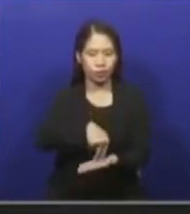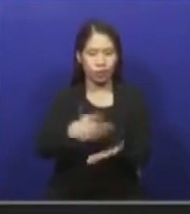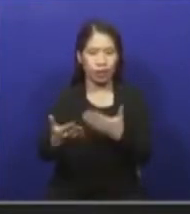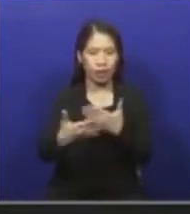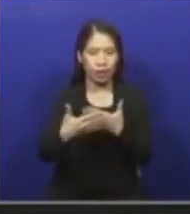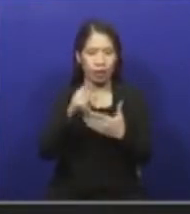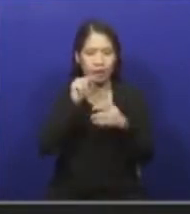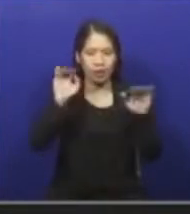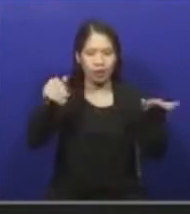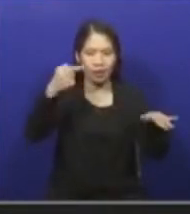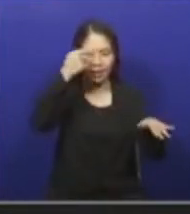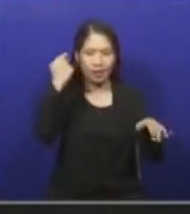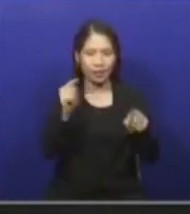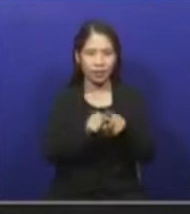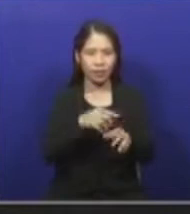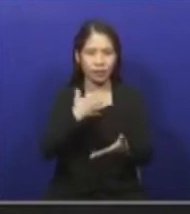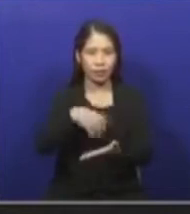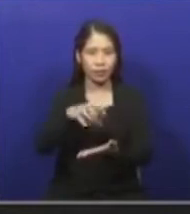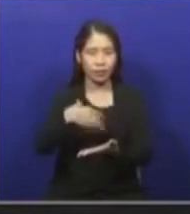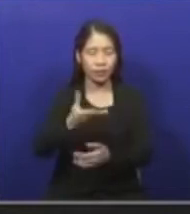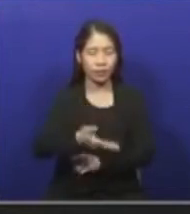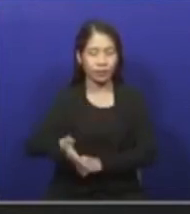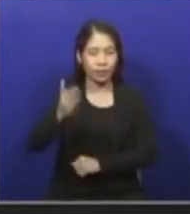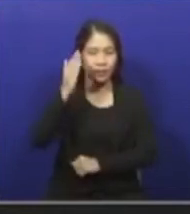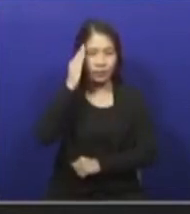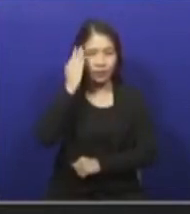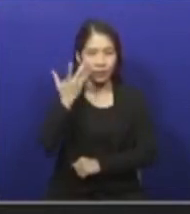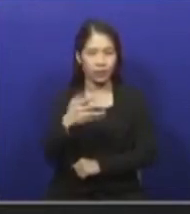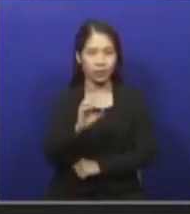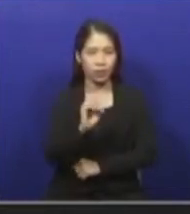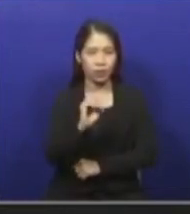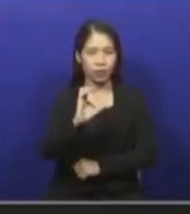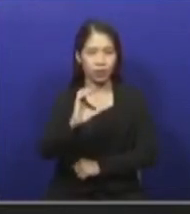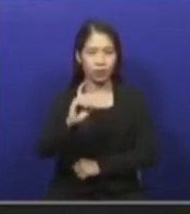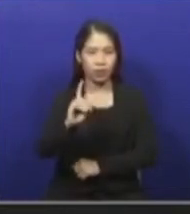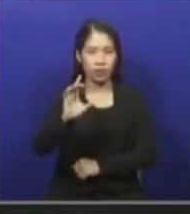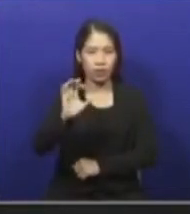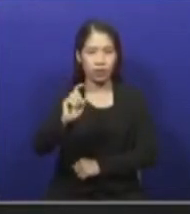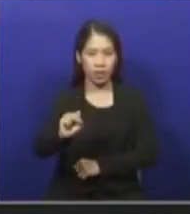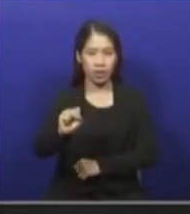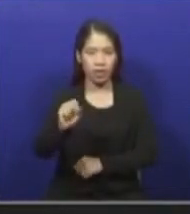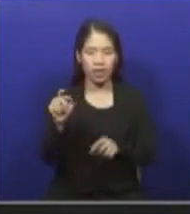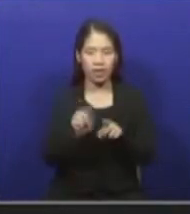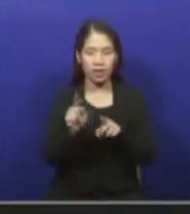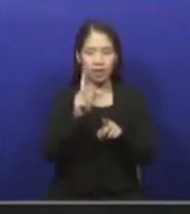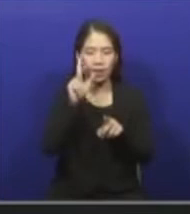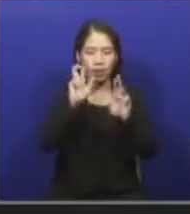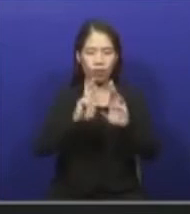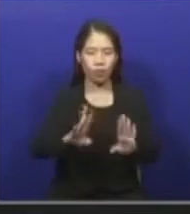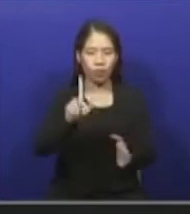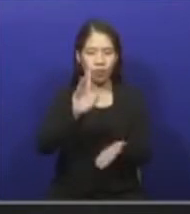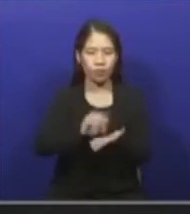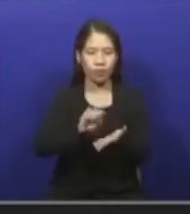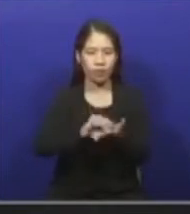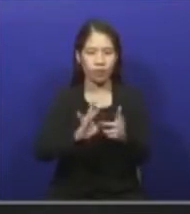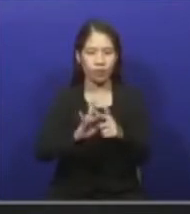ดังที่ผมยกตัวอย่างเปรียบเปยไปก่อนหน้านี้นะครับท่านประธานOCDS คือรูปแบบในการจัดเก็บข้อมูลหรือที่ภาษาอังกฤษเรียกว่า